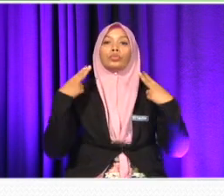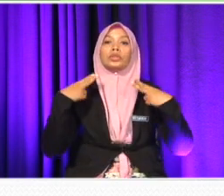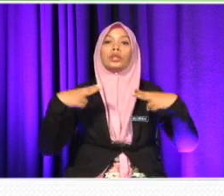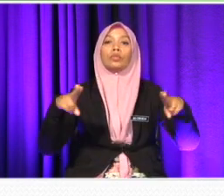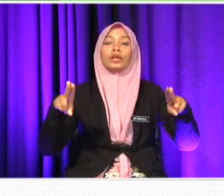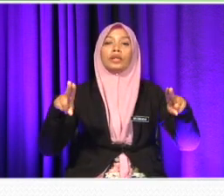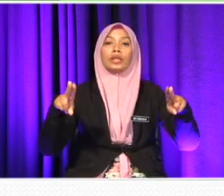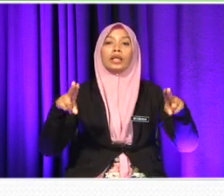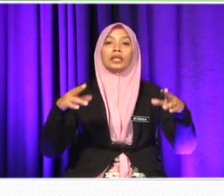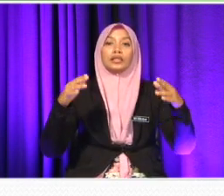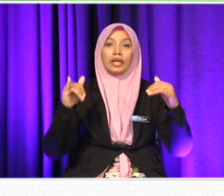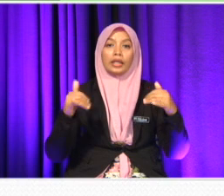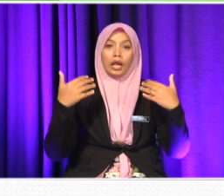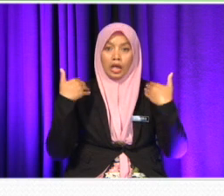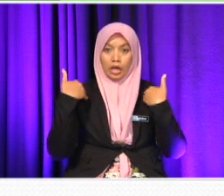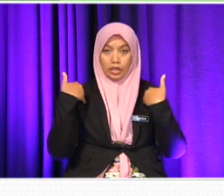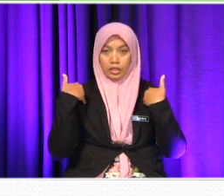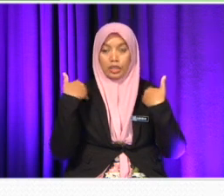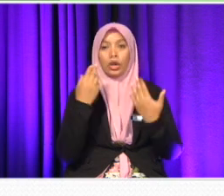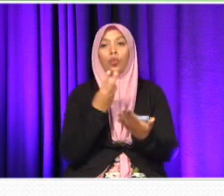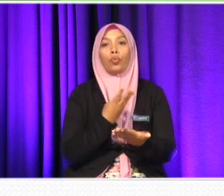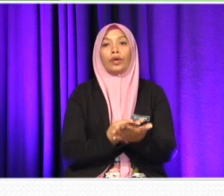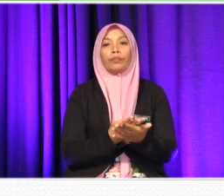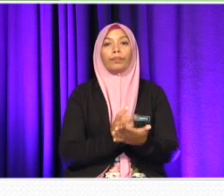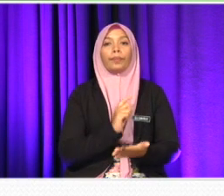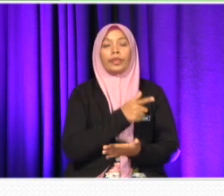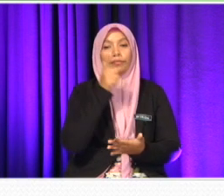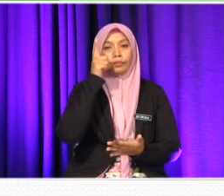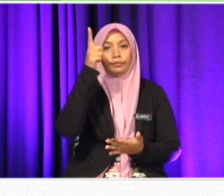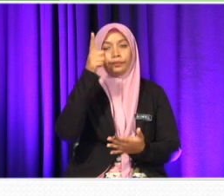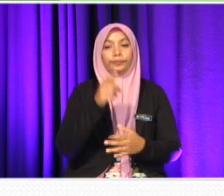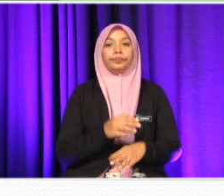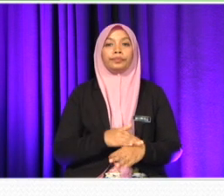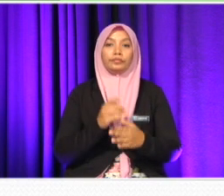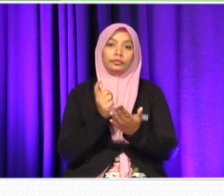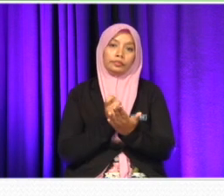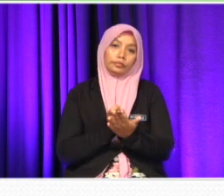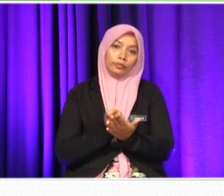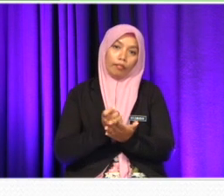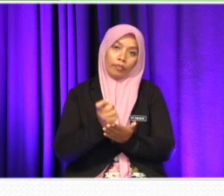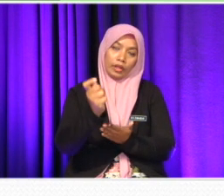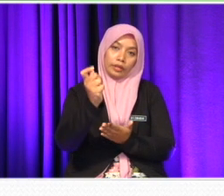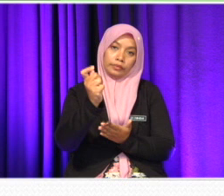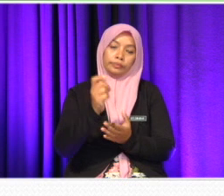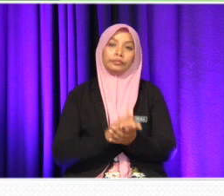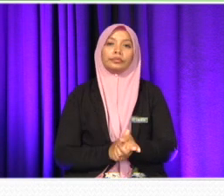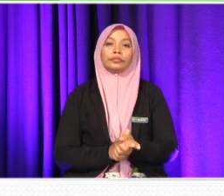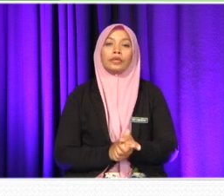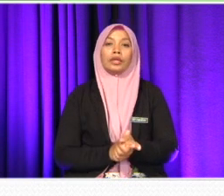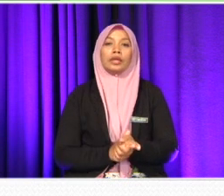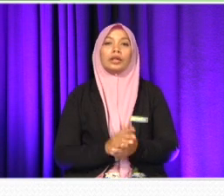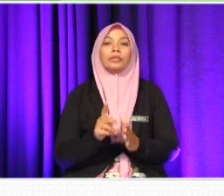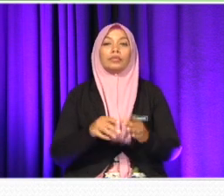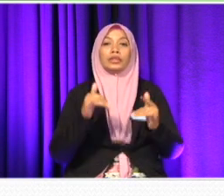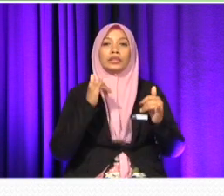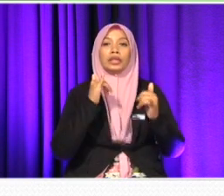lah yang memiliki uang jadi kita lihat kepada seterusnya yaitu tentang penyakit belanjaan